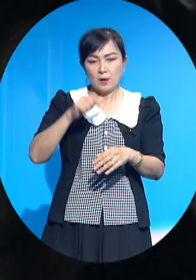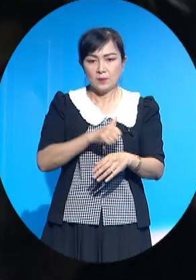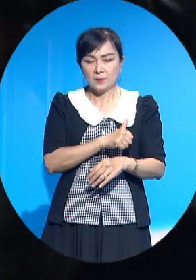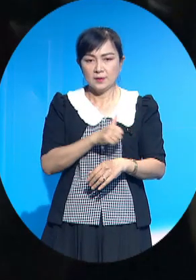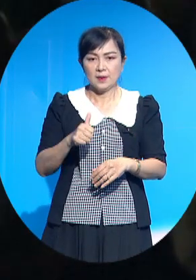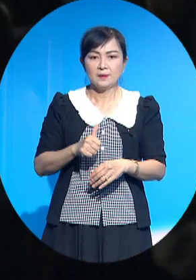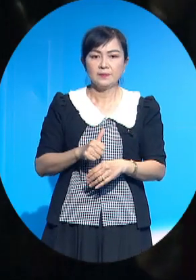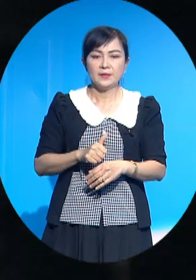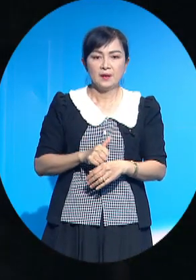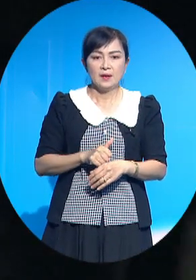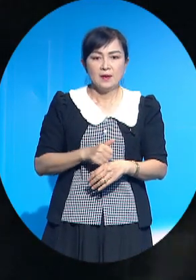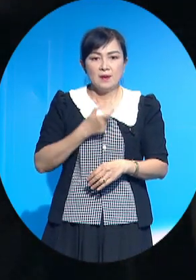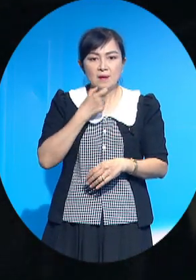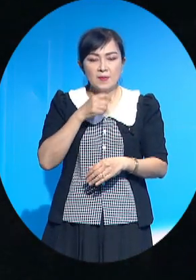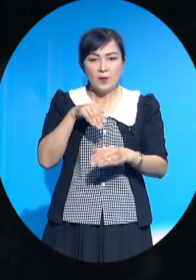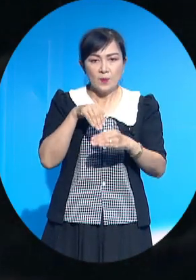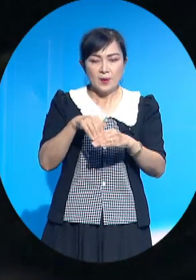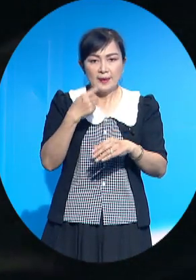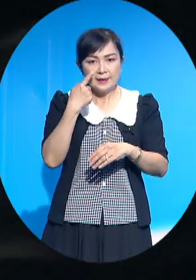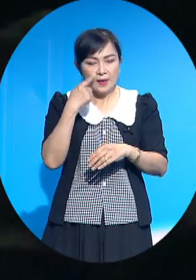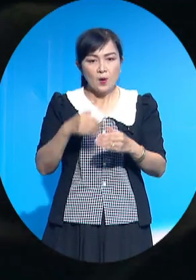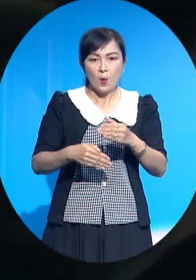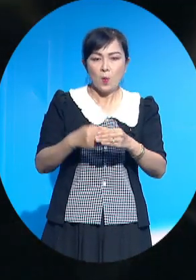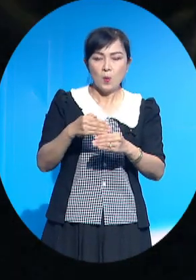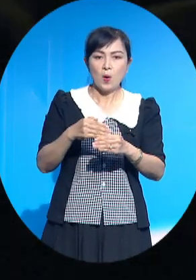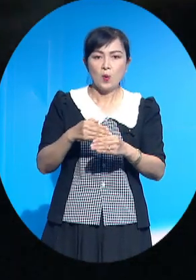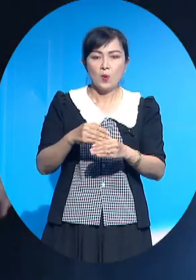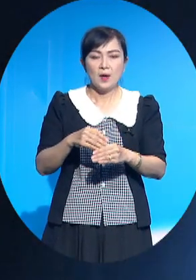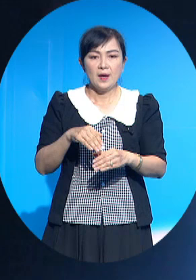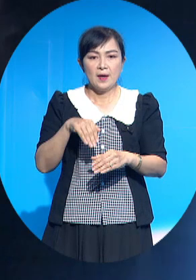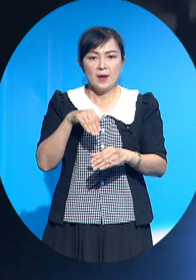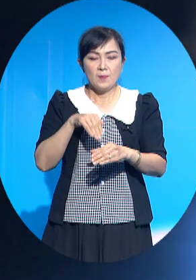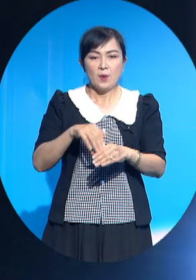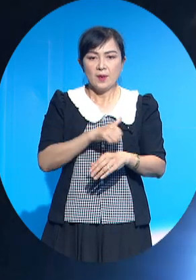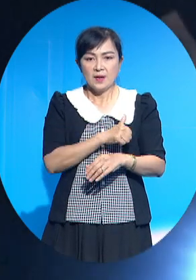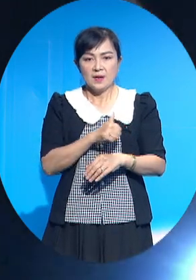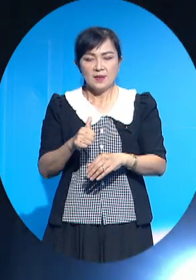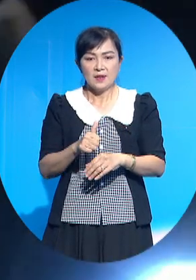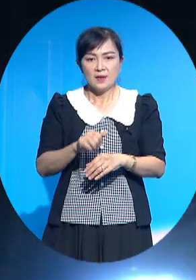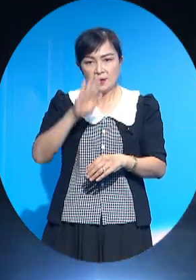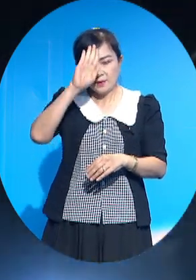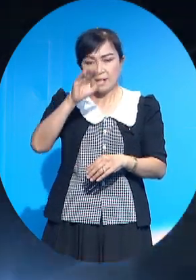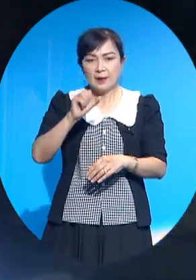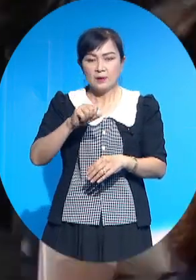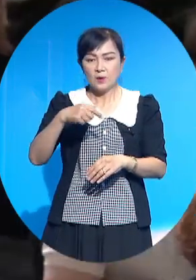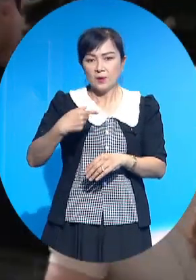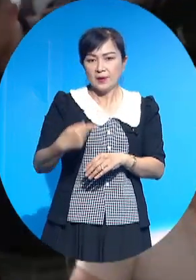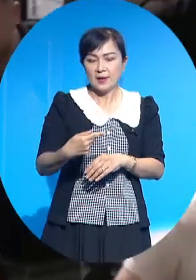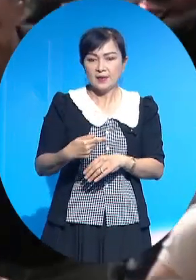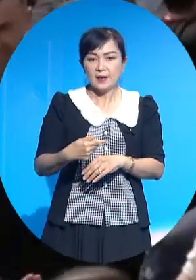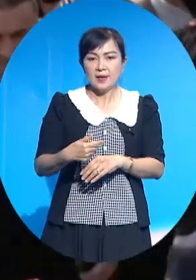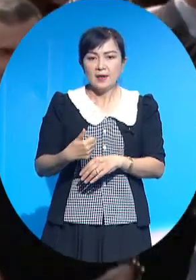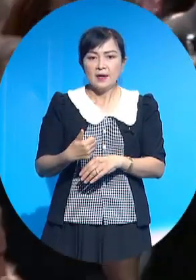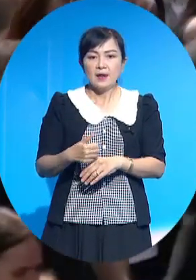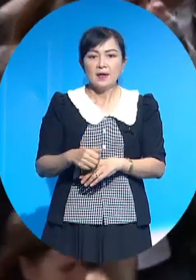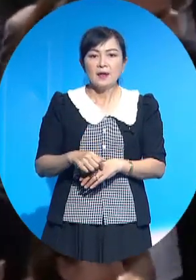các cuộc thăm dò trước bầu cử cho thấy tỷ lệ ủng hộ cuộc đua giành phiếu bầu của cử tri giữa Đương kim Tổng thống addokan ứng cử viên